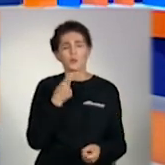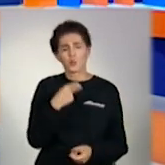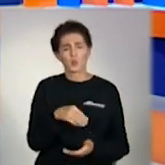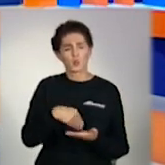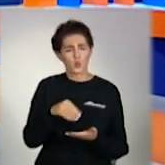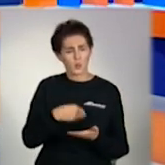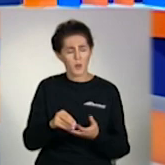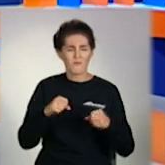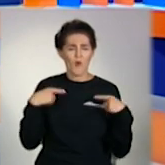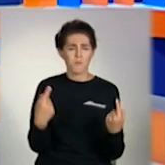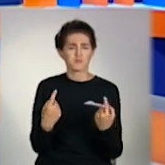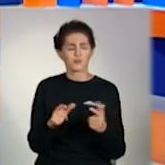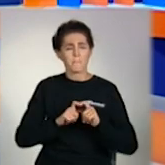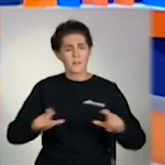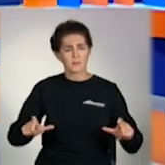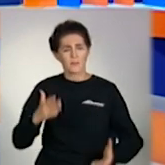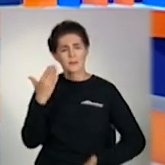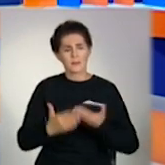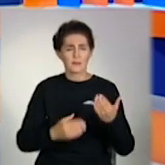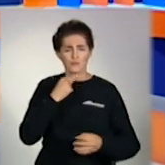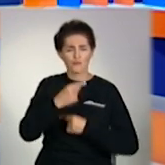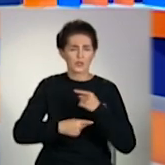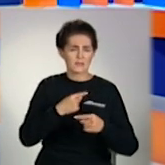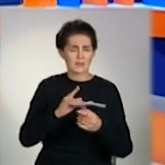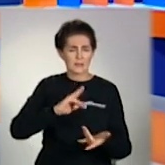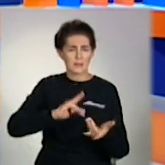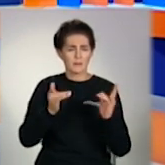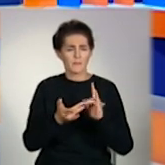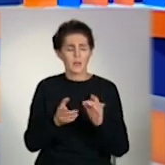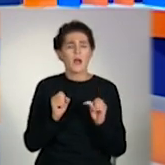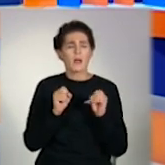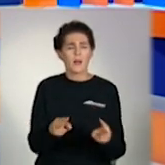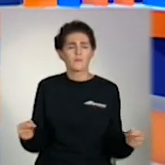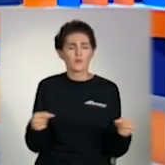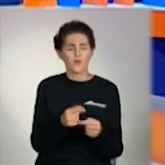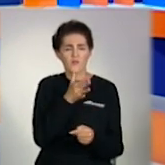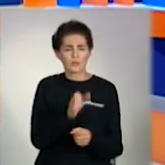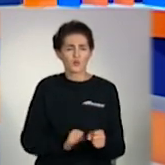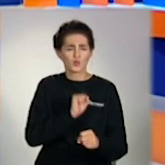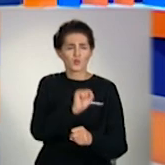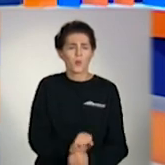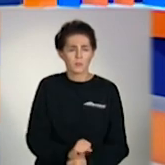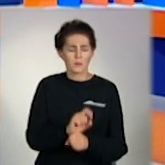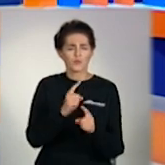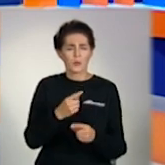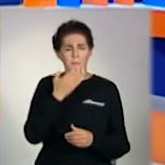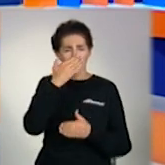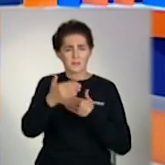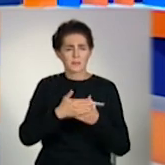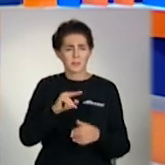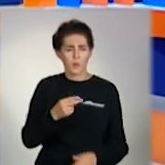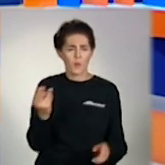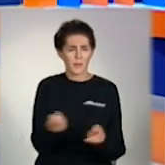в звичайних крамницях чи через інтернет? Як вчасно зупинитися, аби вже на ранок п'ятниці не залишитись